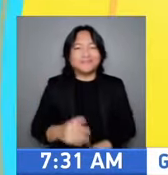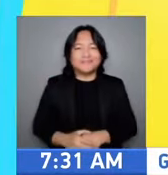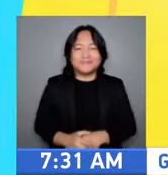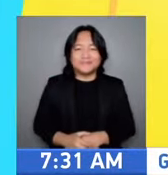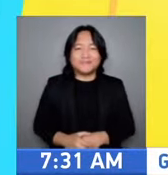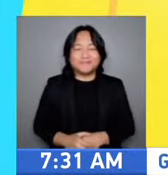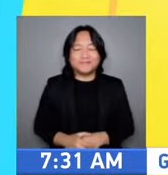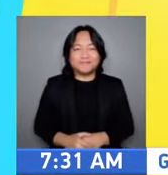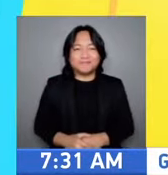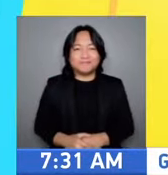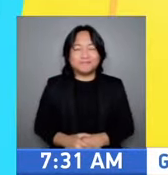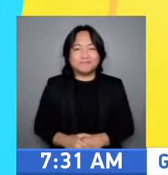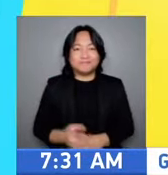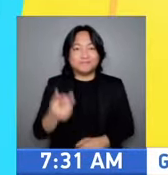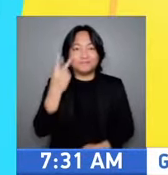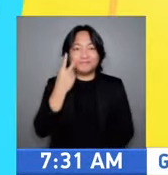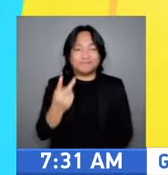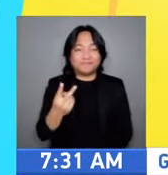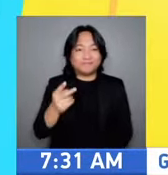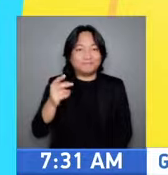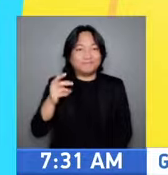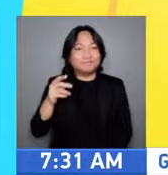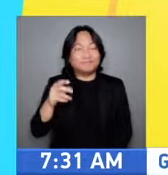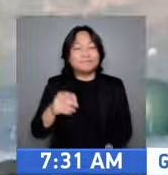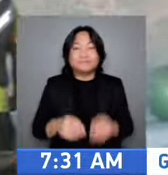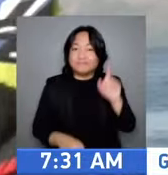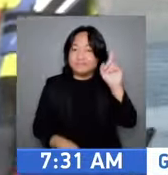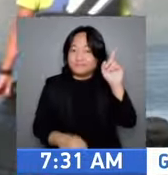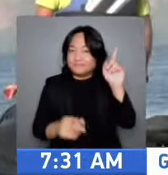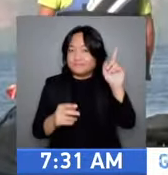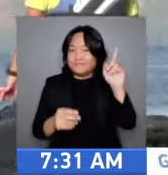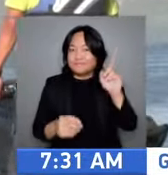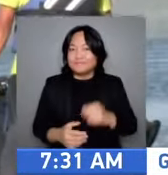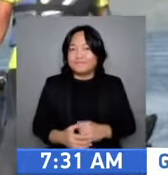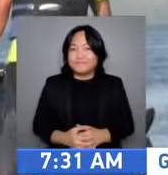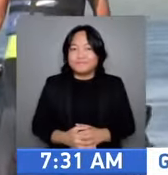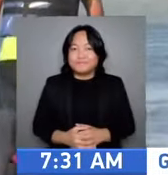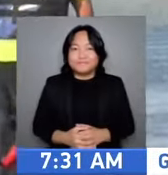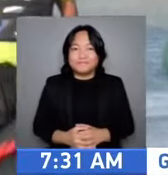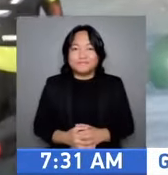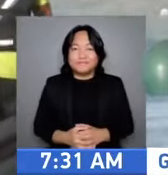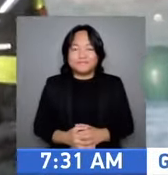there? Hello? Si Anjo ba yun? I think it's Anjo. Woo! Nice!